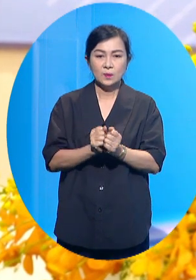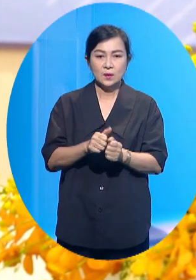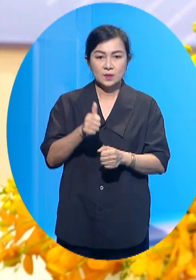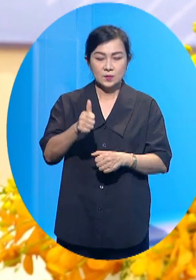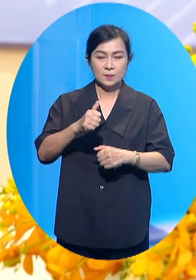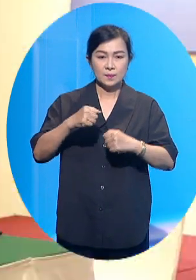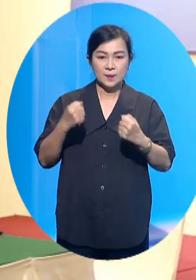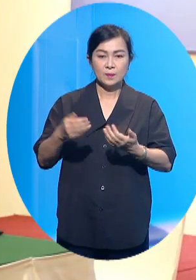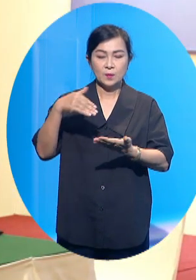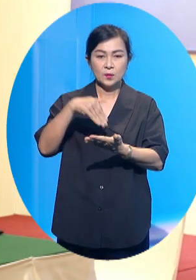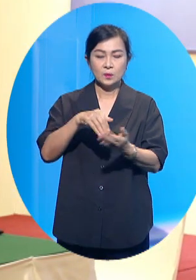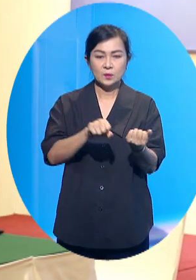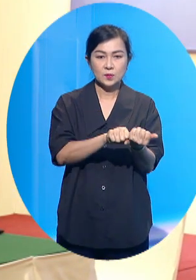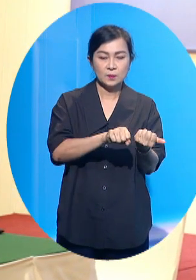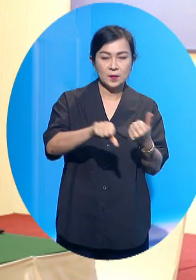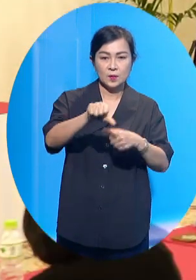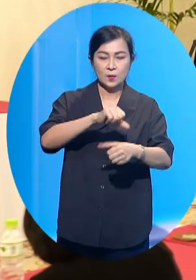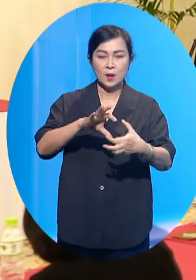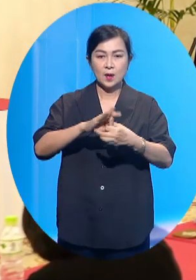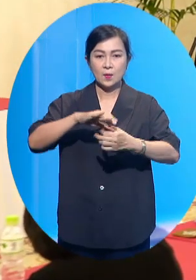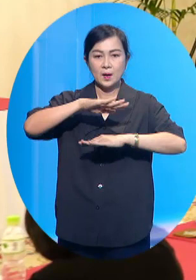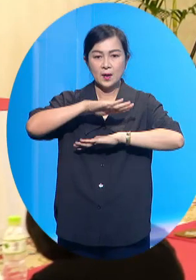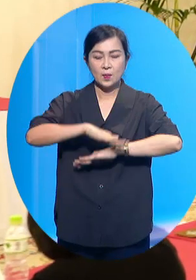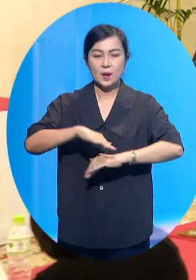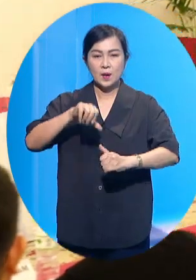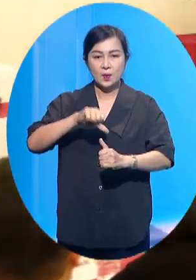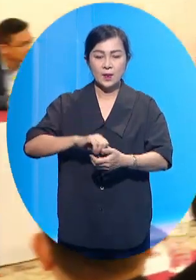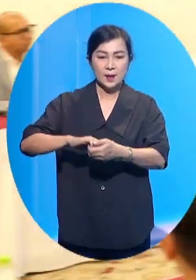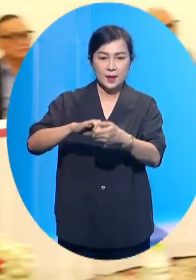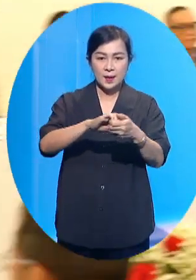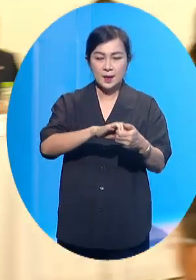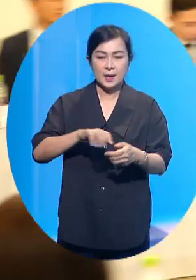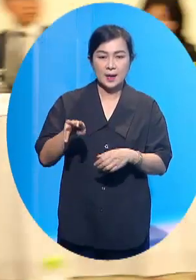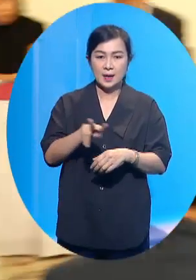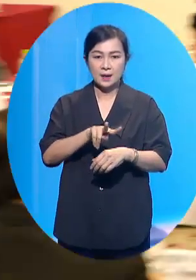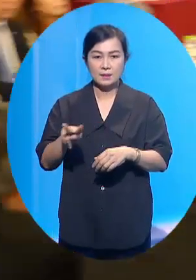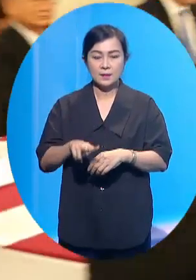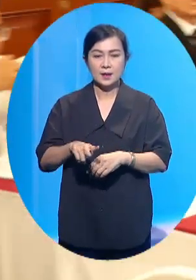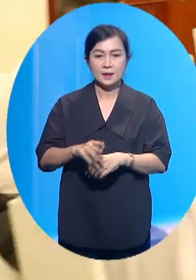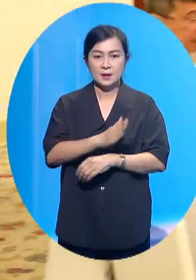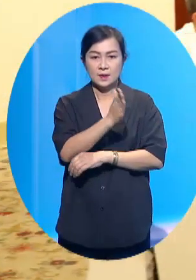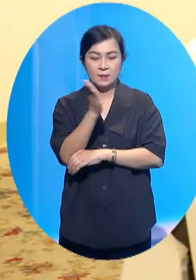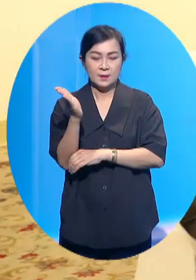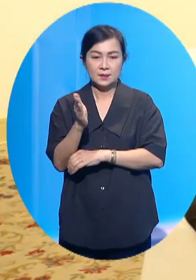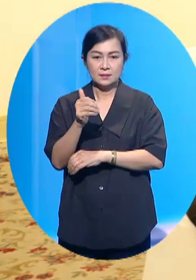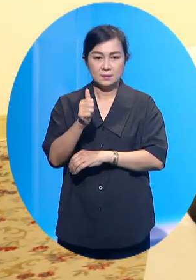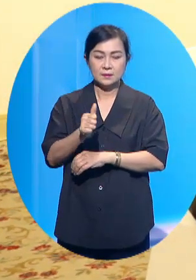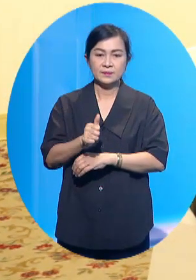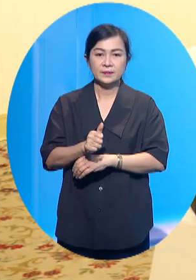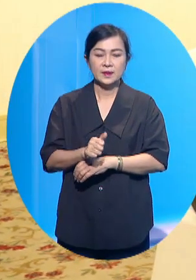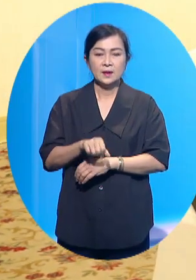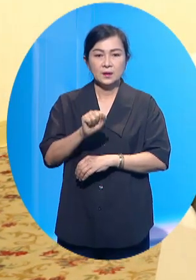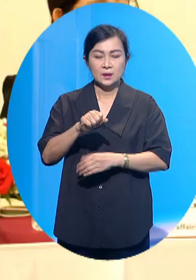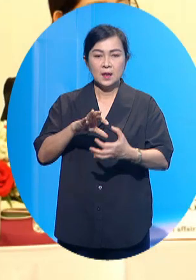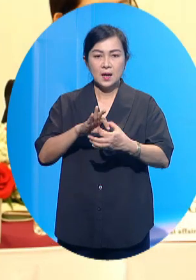tốt thế mạnh, bổ sung thúc đẩy các hoạt động hợp tác hiệu quả, đưa quan hệ hữu nghị hợp tác giữa hai bên có những bước phát triển vượt bậc. Việc thỏa